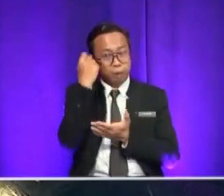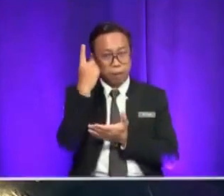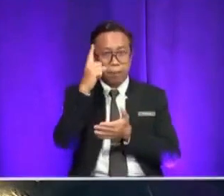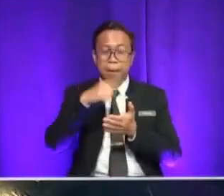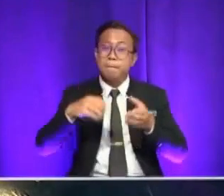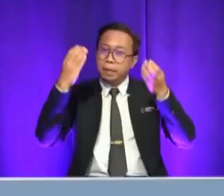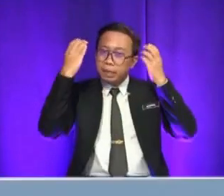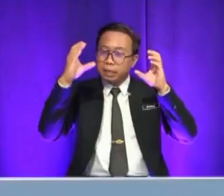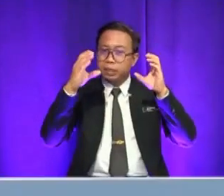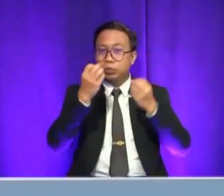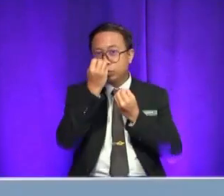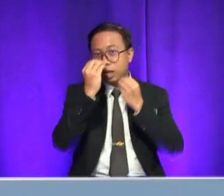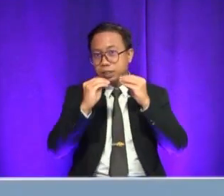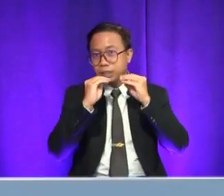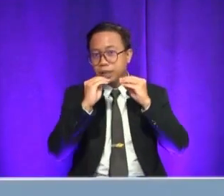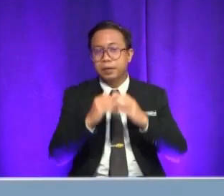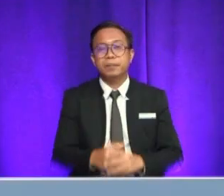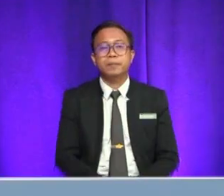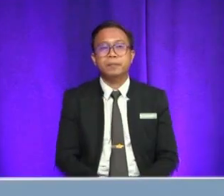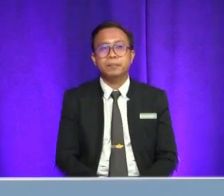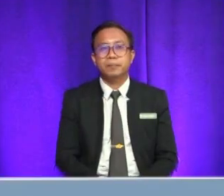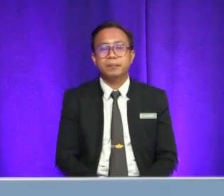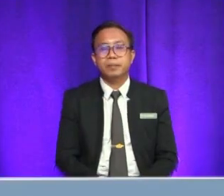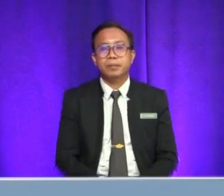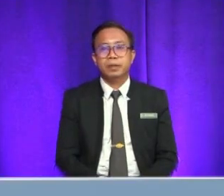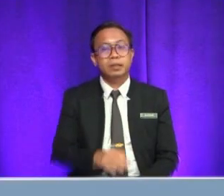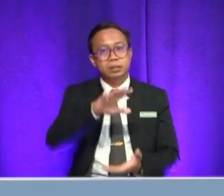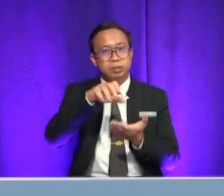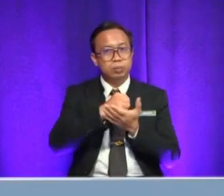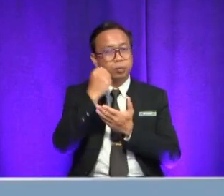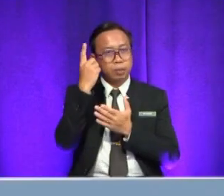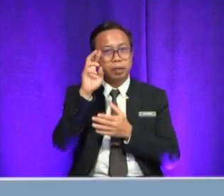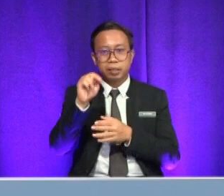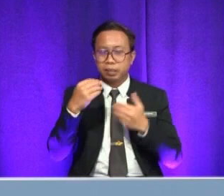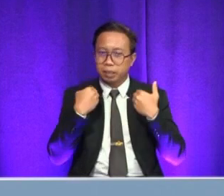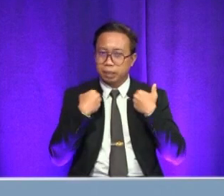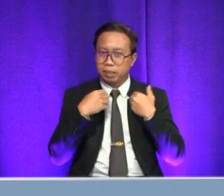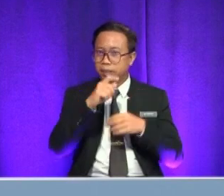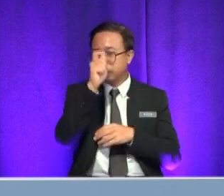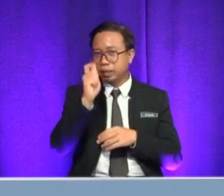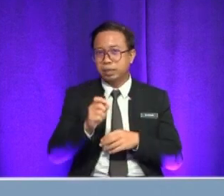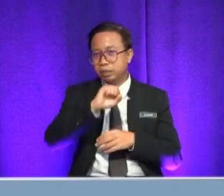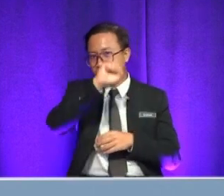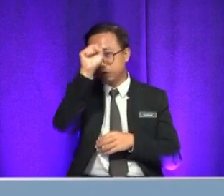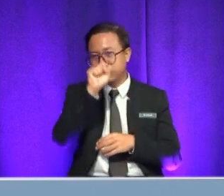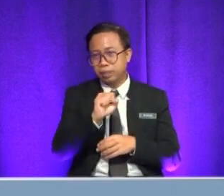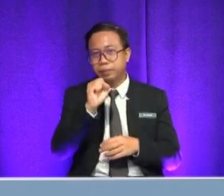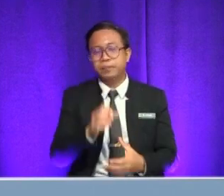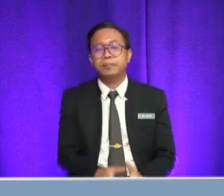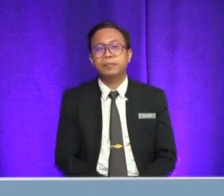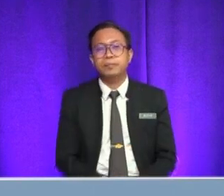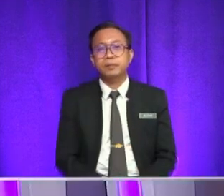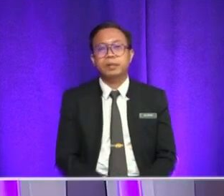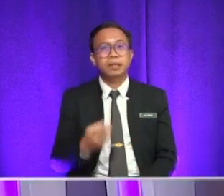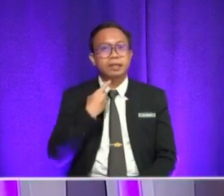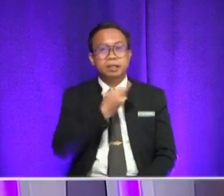tadi? Okey? Okey, diorang faham cikgu. Kejap lagi kita tanya soalan dekat diorang Itulah. Okeylah,